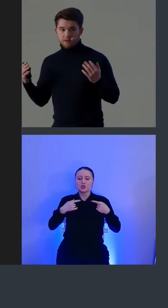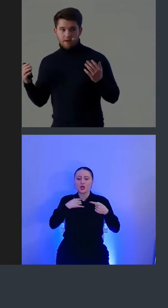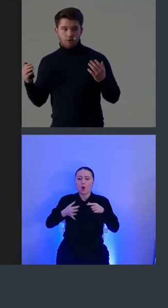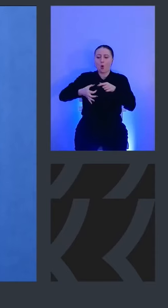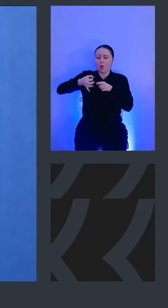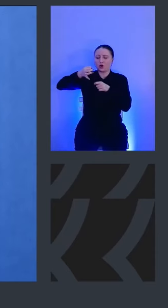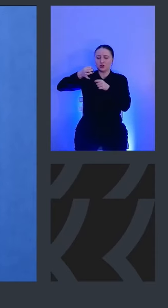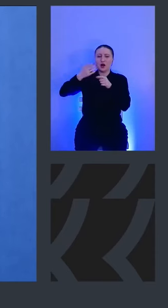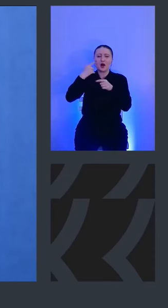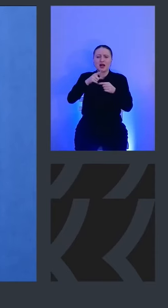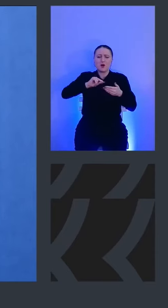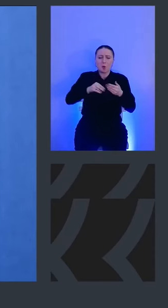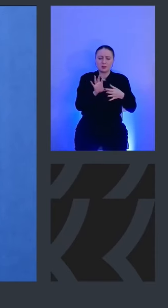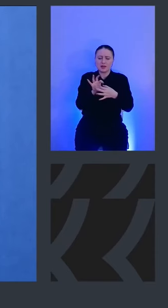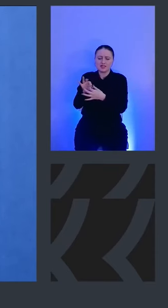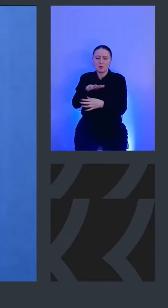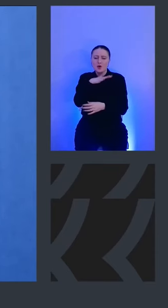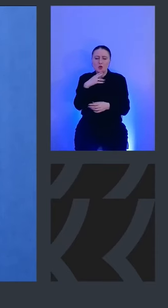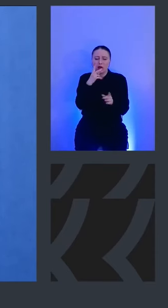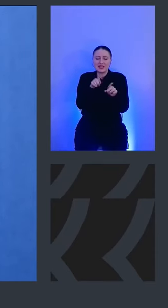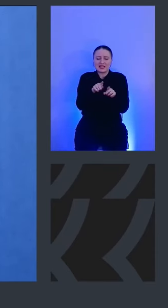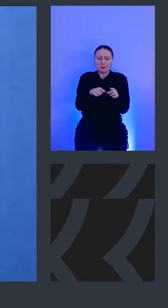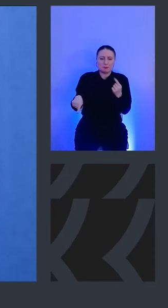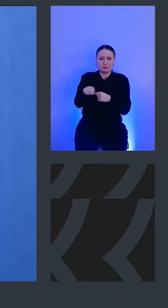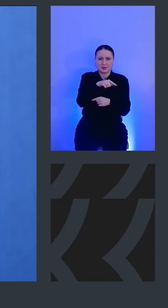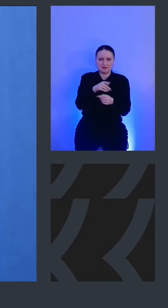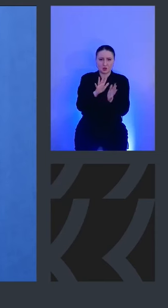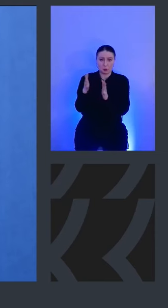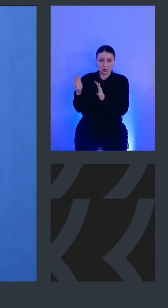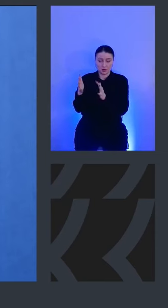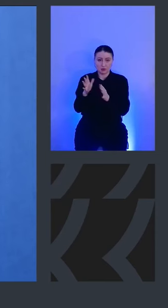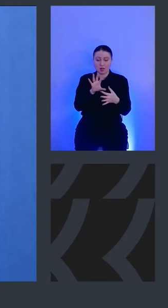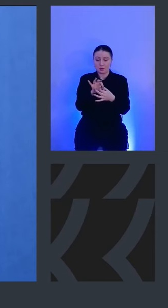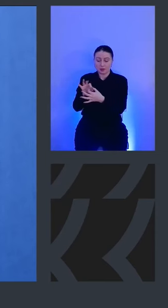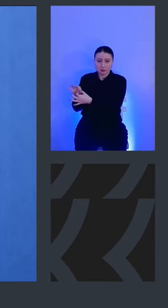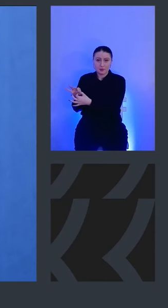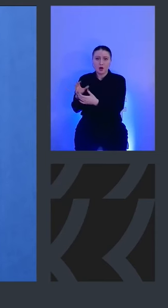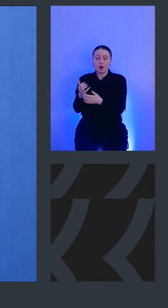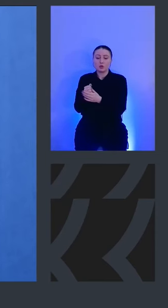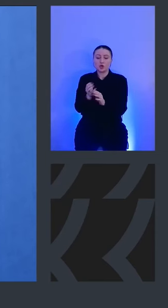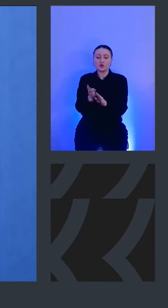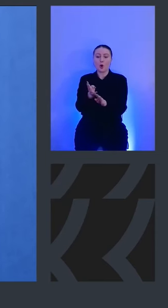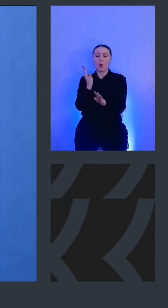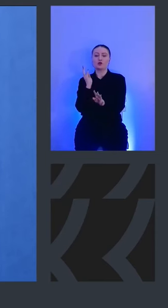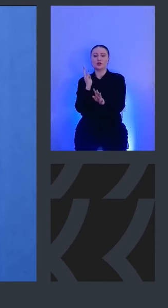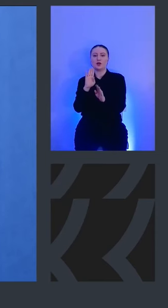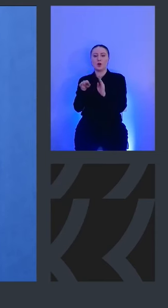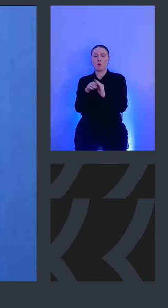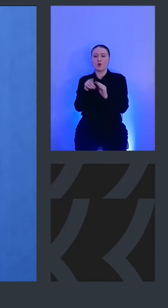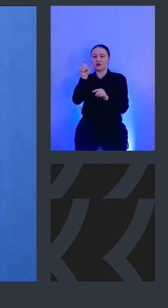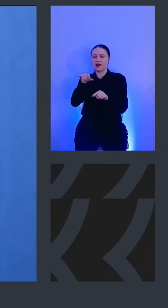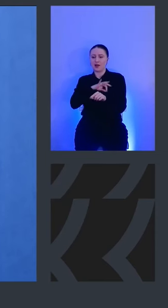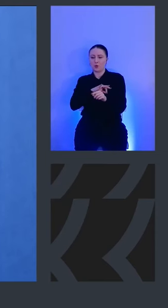подписываетесь на очень большое количество событий, типов событий, очередь пространства ядра, которая выделена под клиент